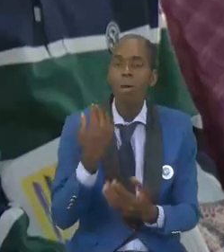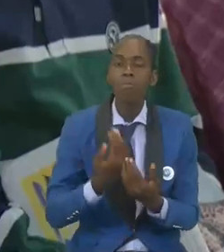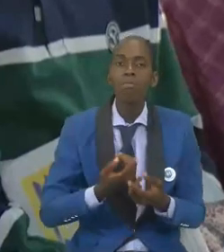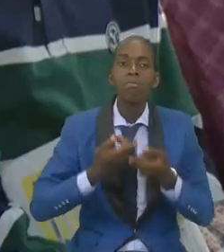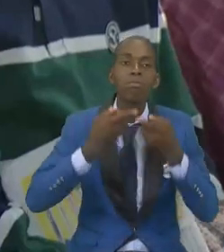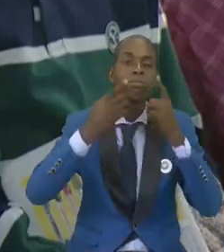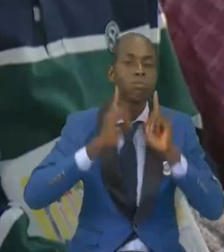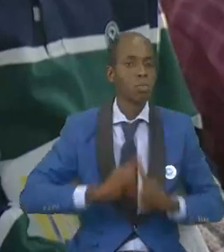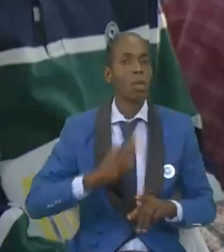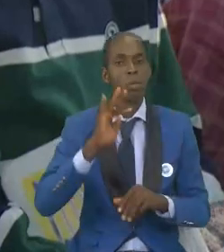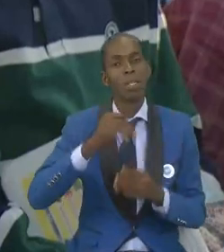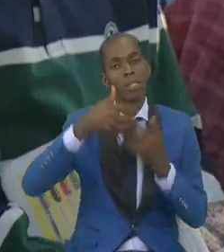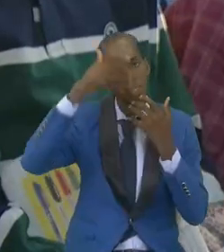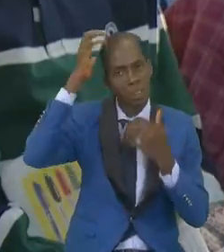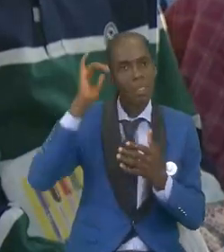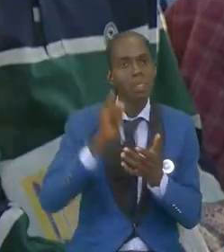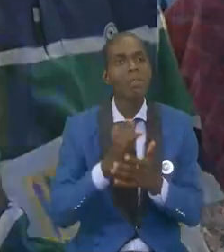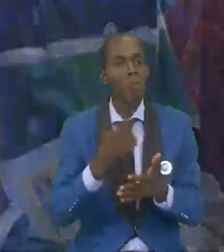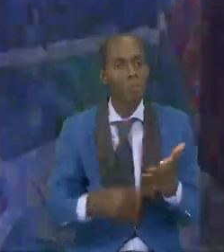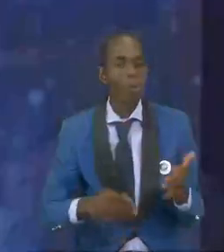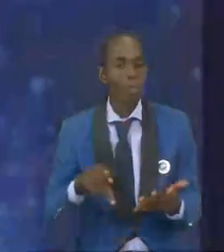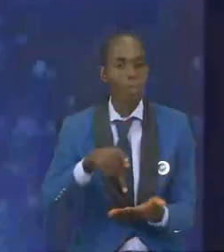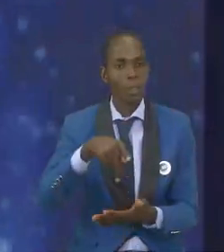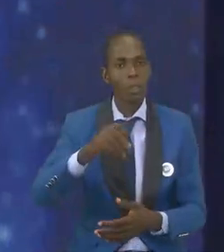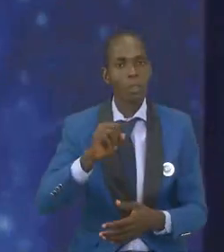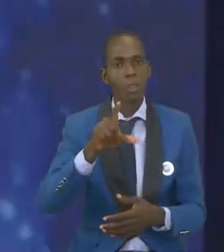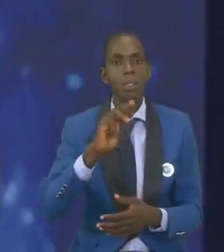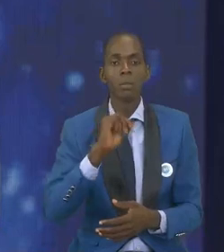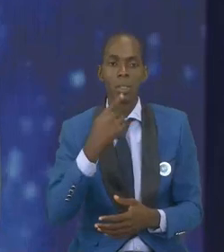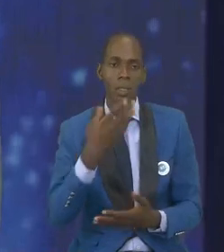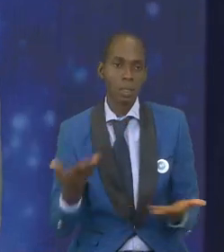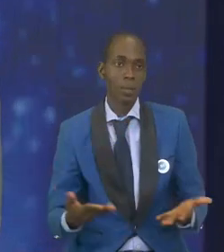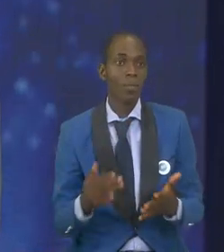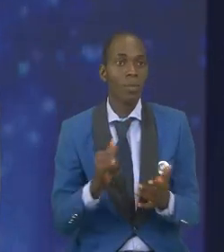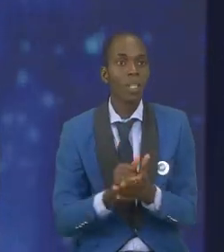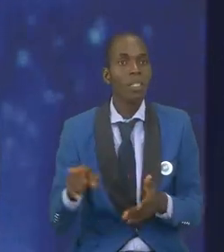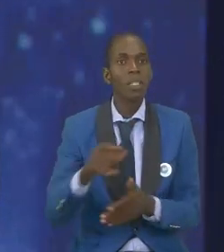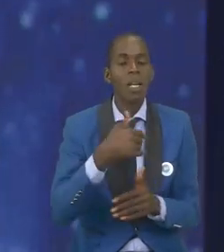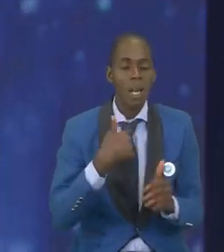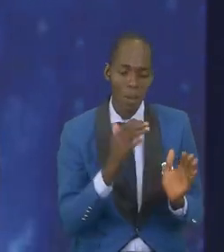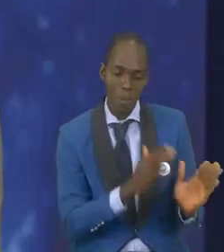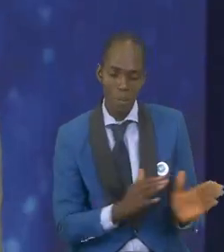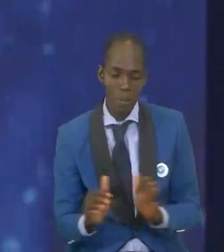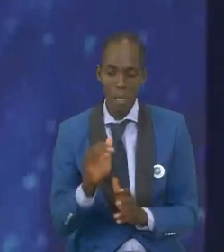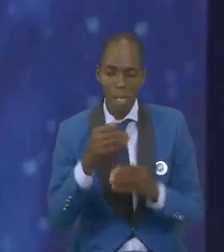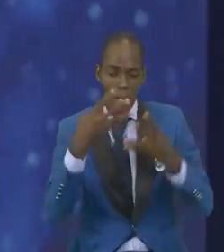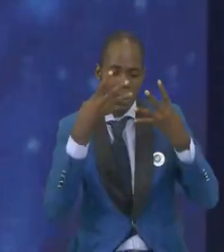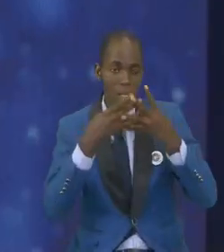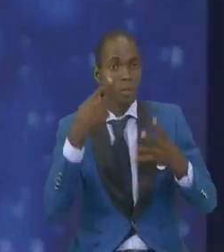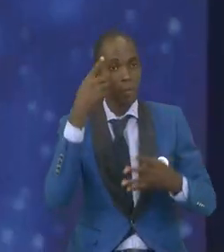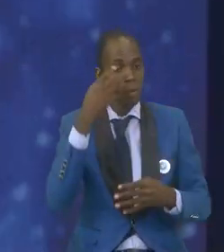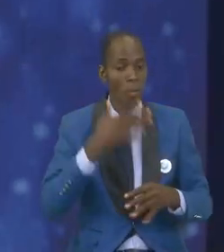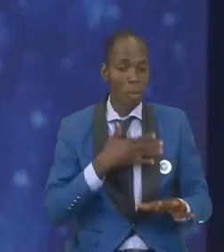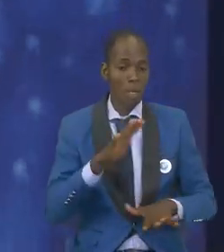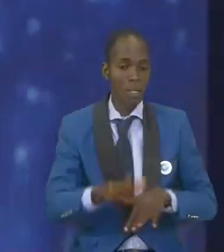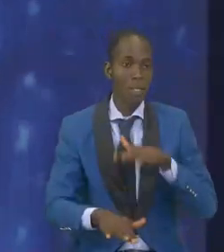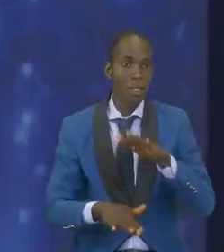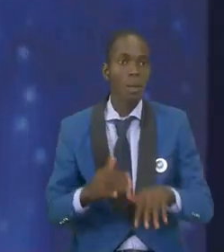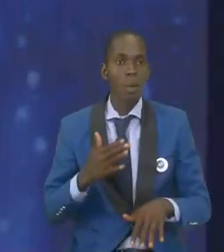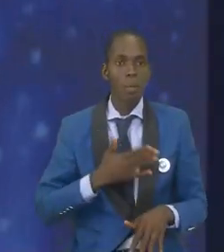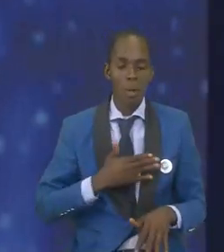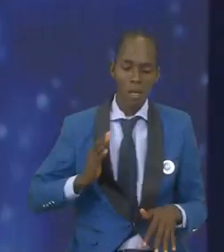quelques minutes après ils sont tous partis c'est ce que le sammiste dit ici et d ils ont préparé